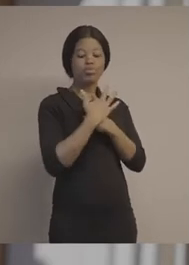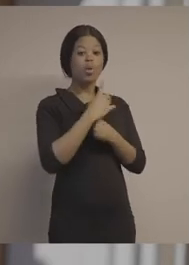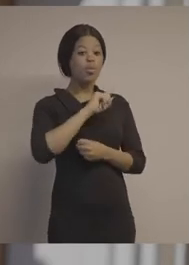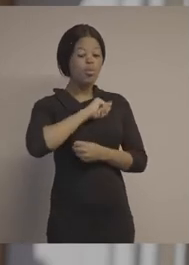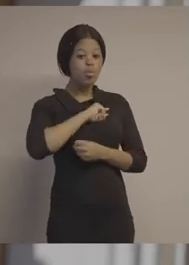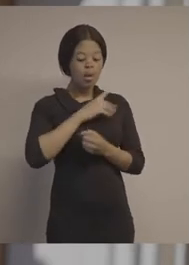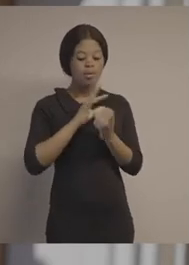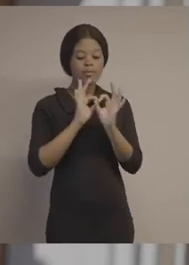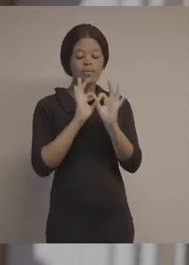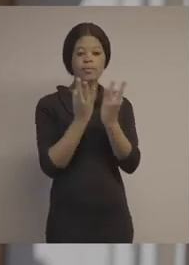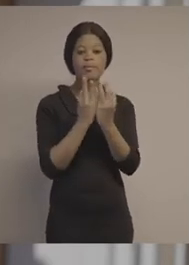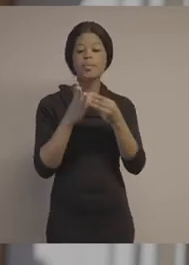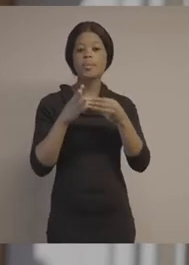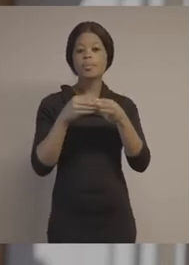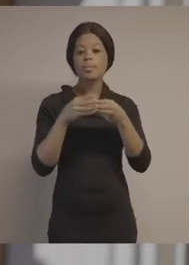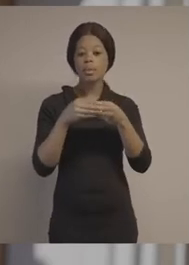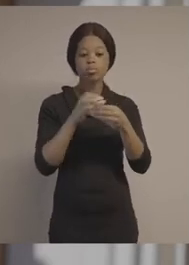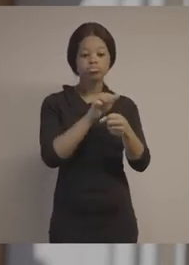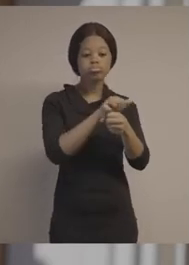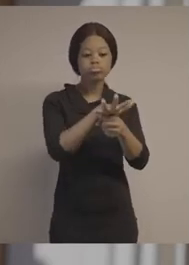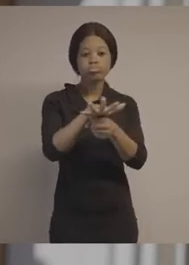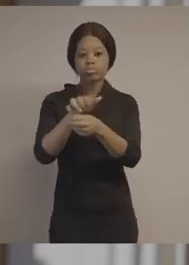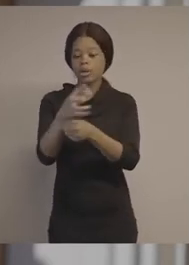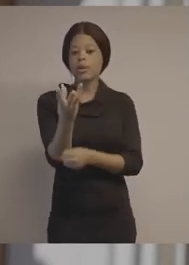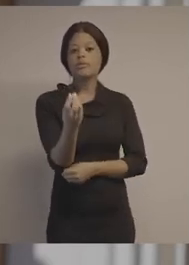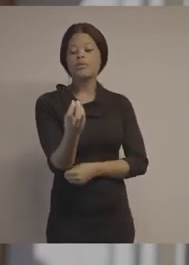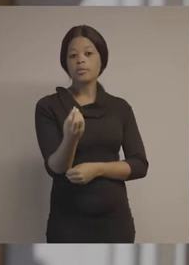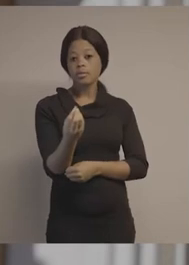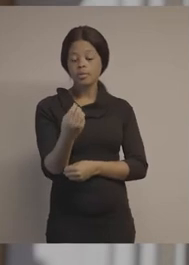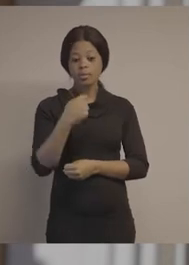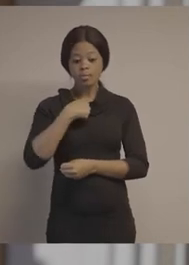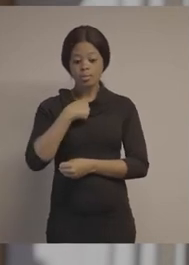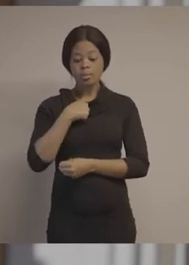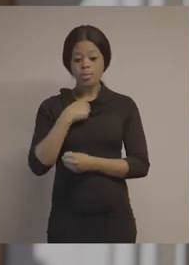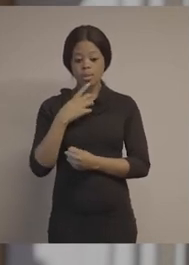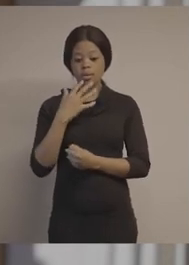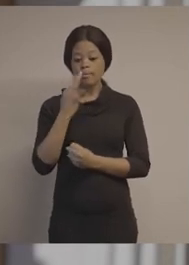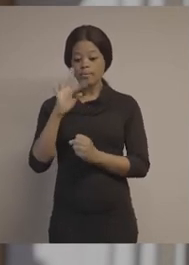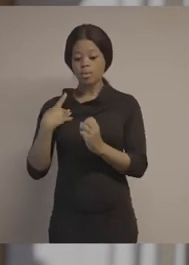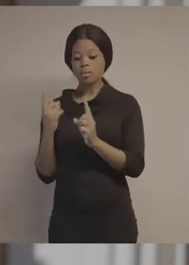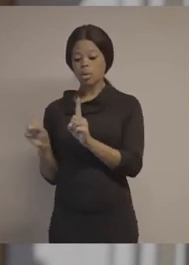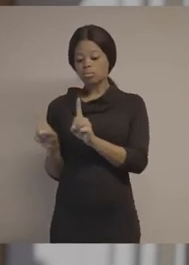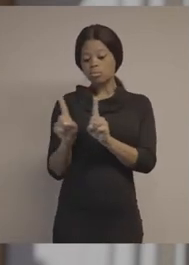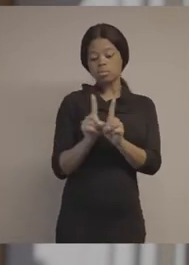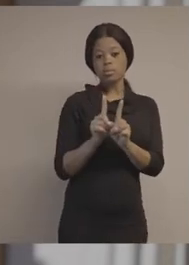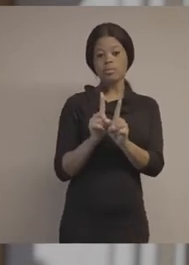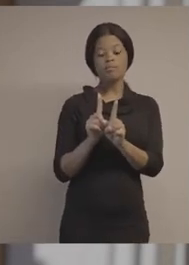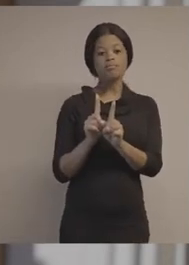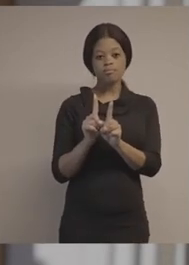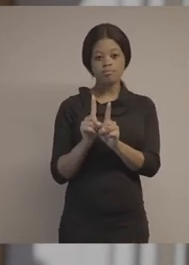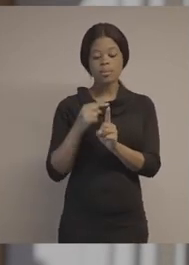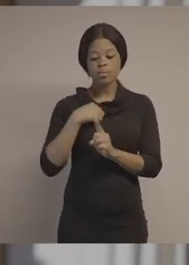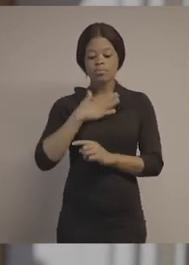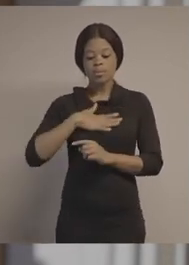affected. Because one of my family members was infected with it, and for the fact that we was not supposed to have contact with